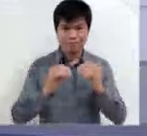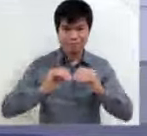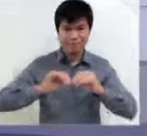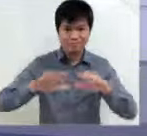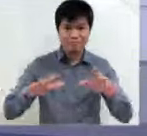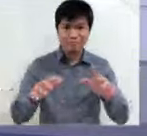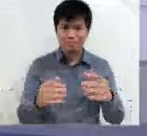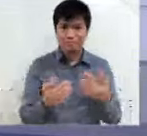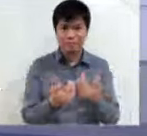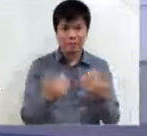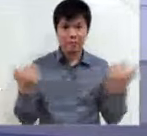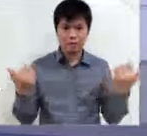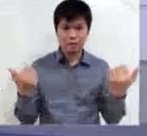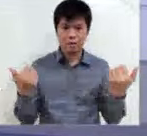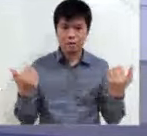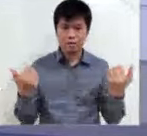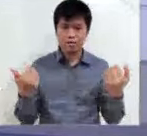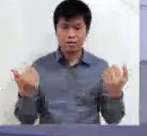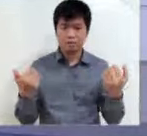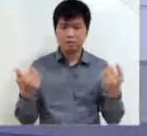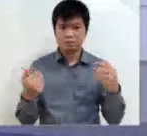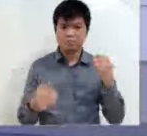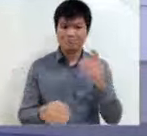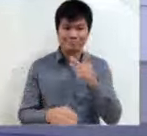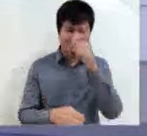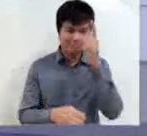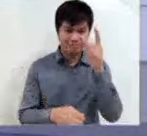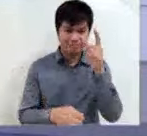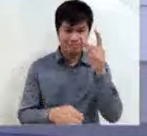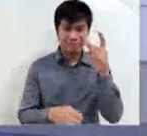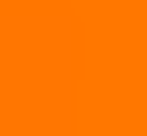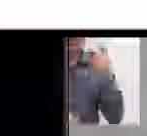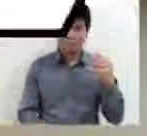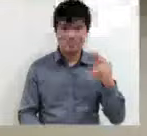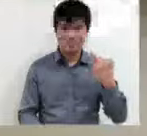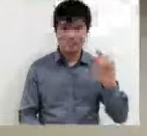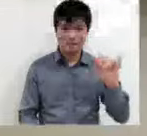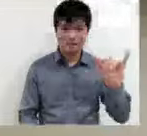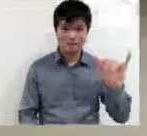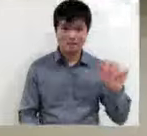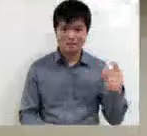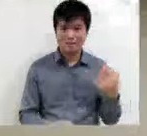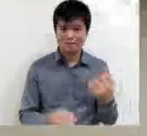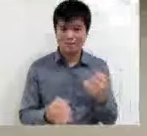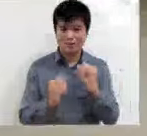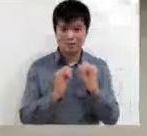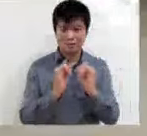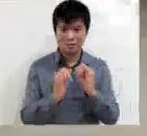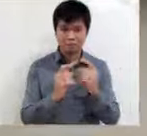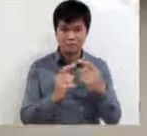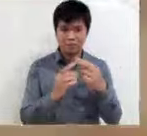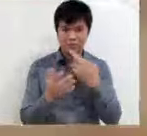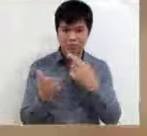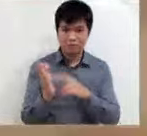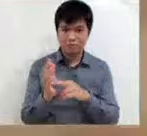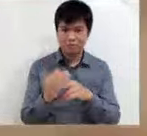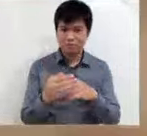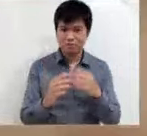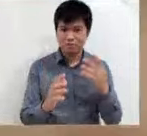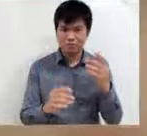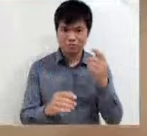na BTS V at Blackpink Jennie. Sa isang exclusive report ng Korean media outlet na